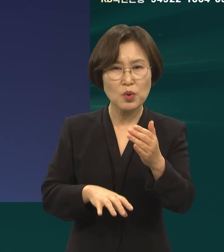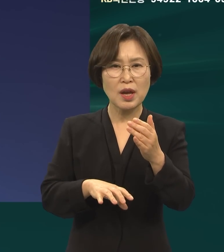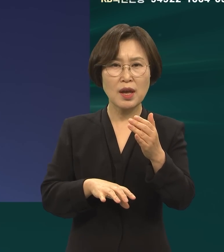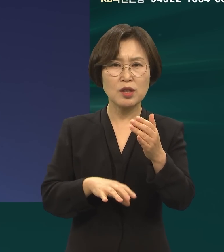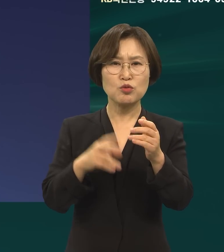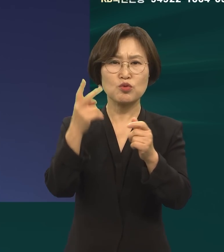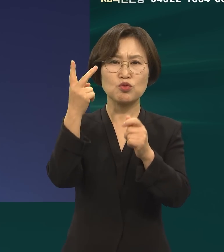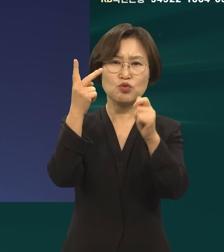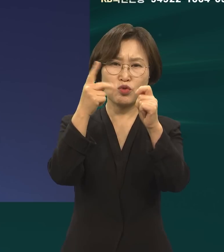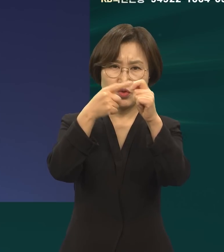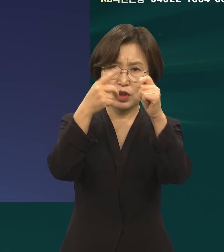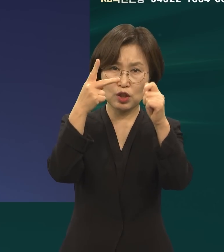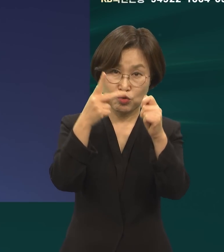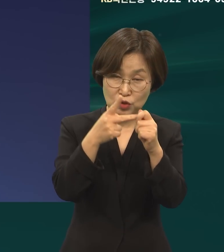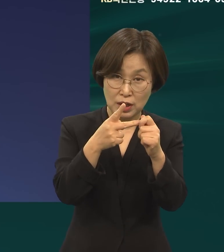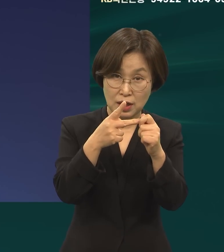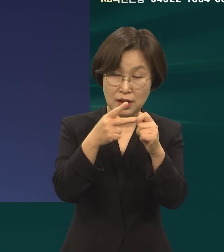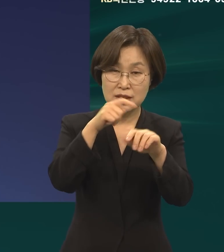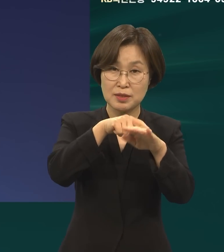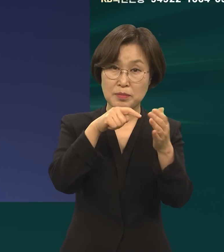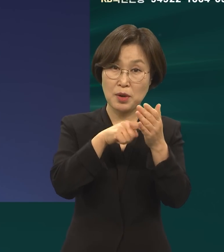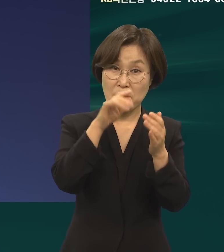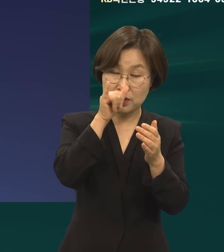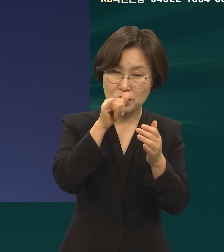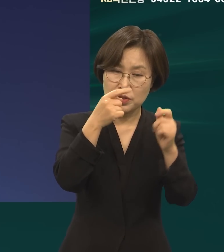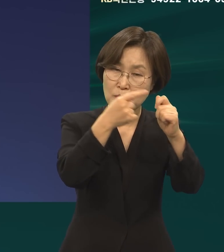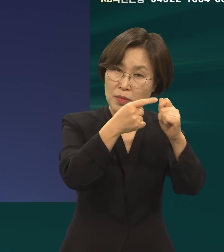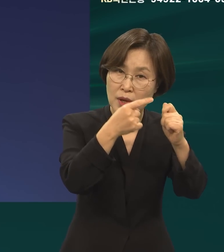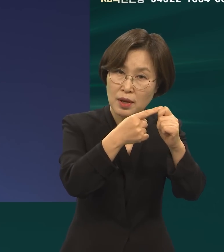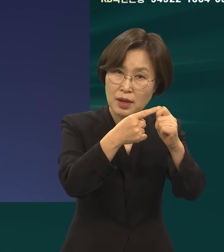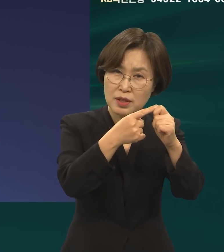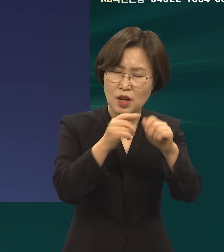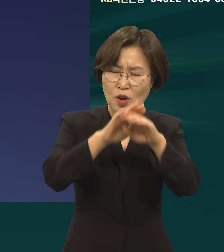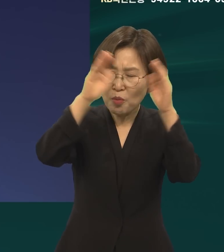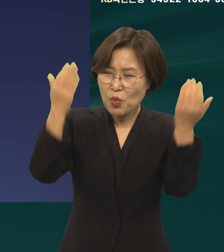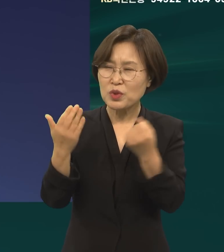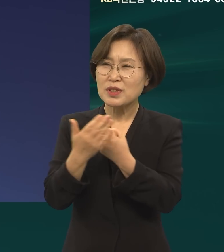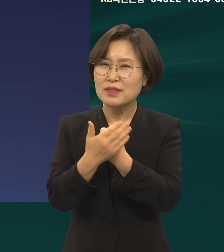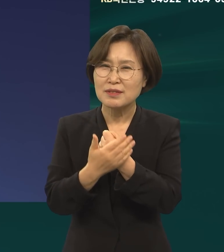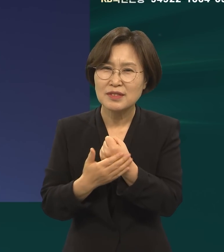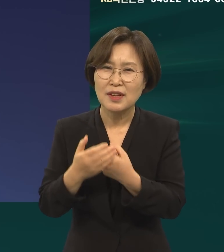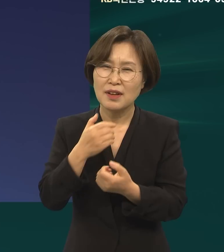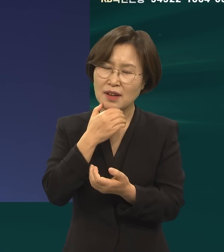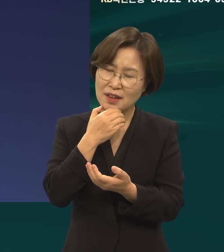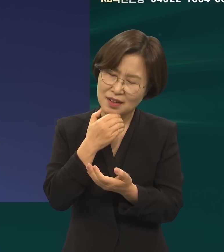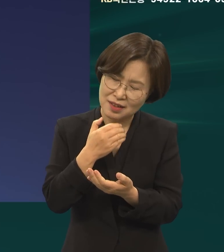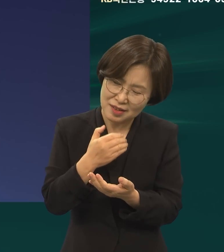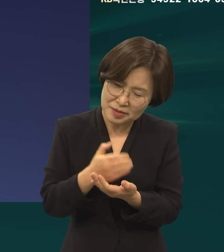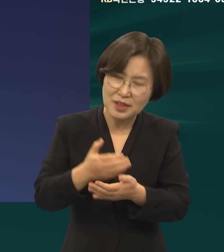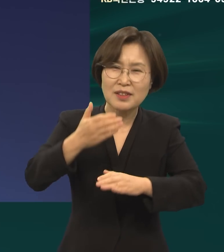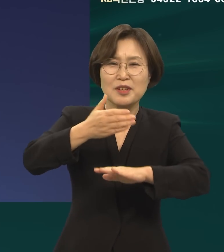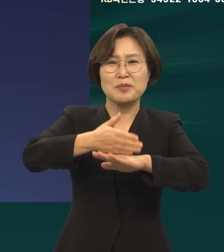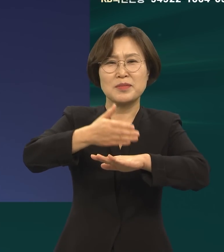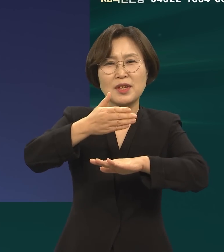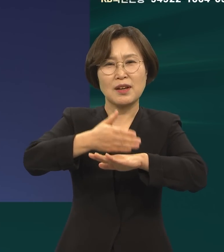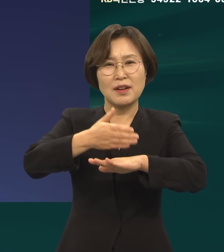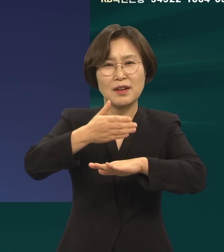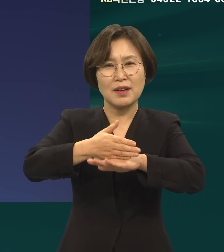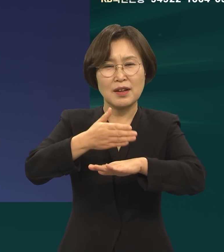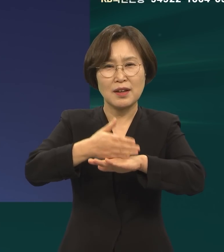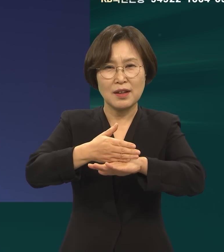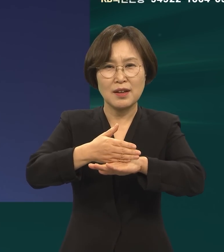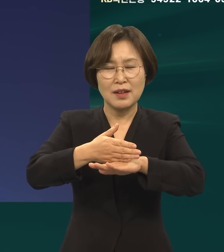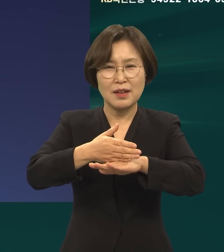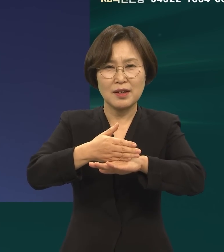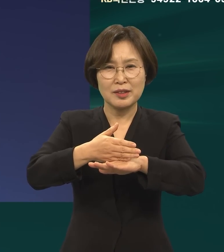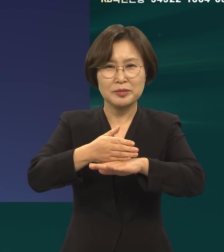공존합니다. 첫째는 우리 모두 그 은혜에 감격하고 감사할 뿐입니다. 그래서 우리 모두는 이